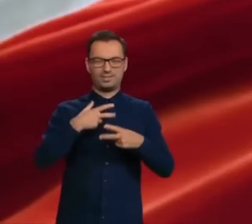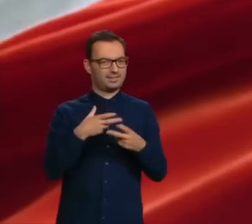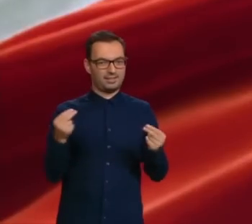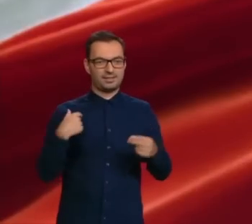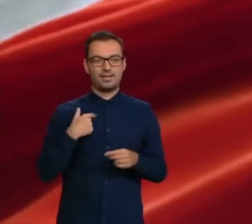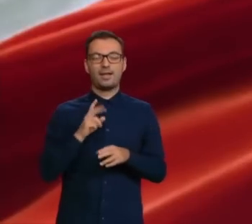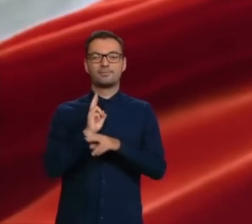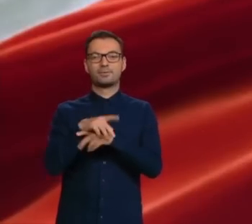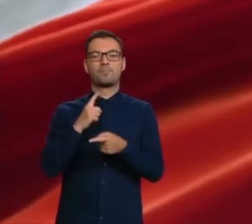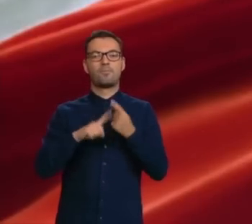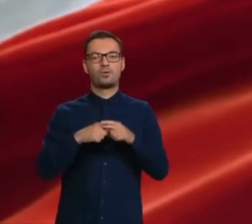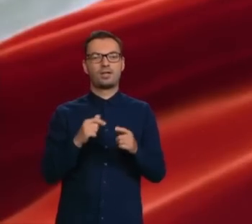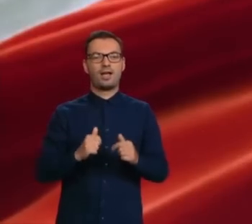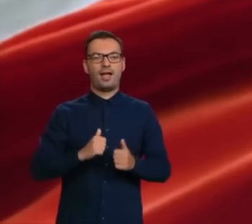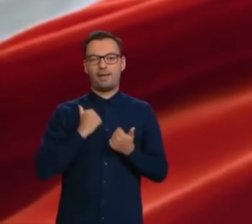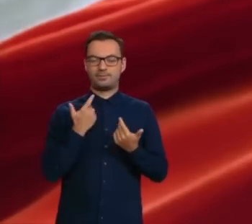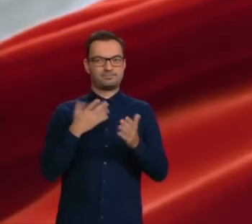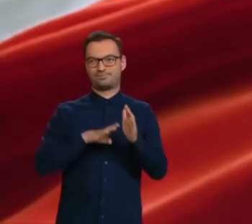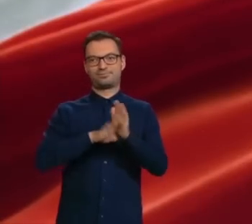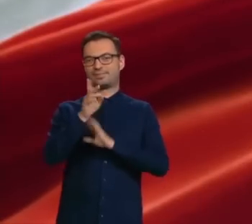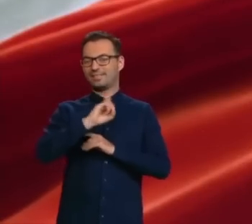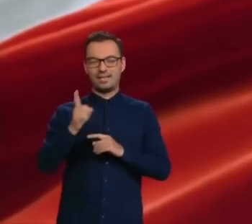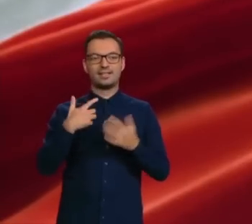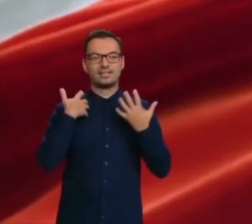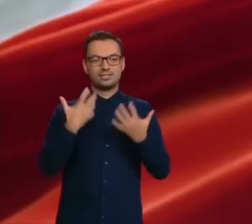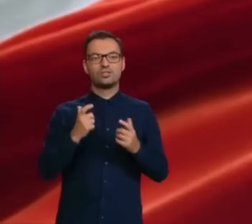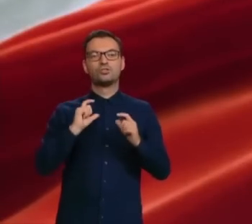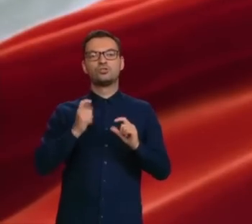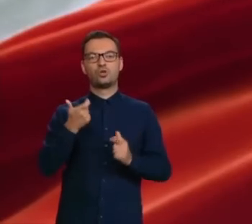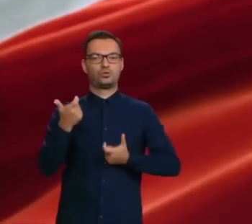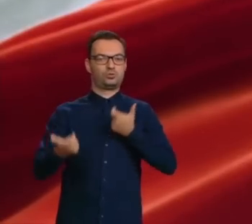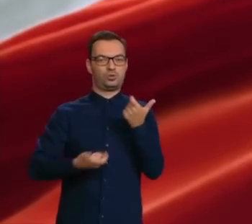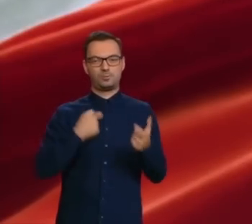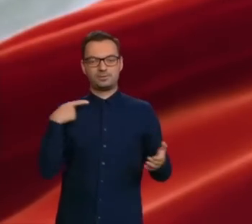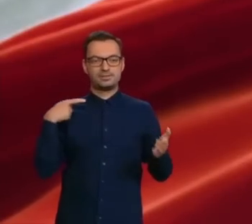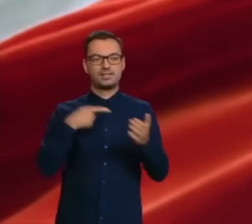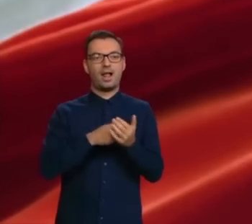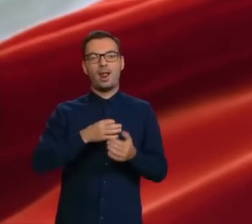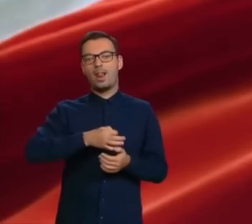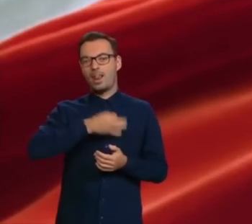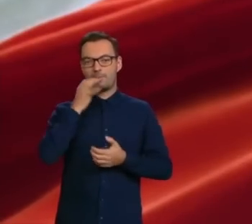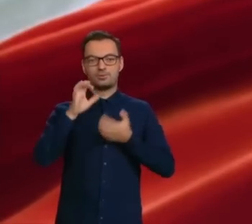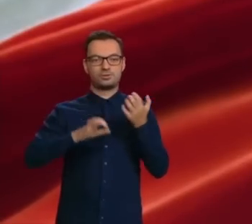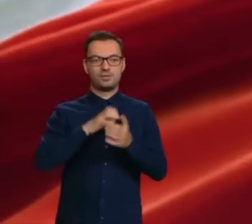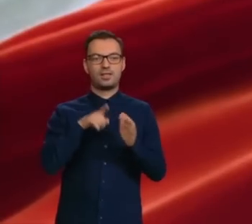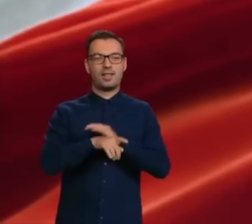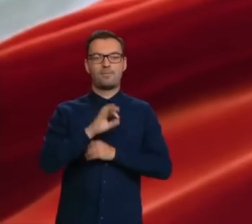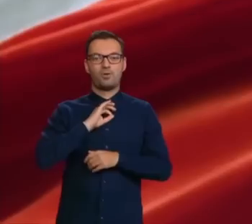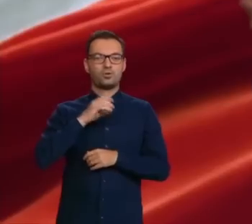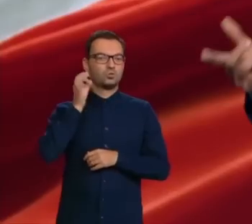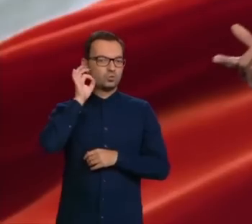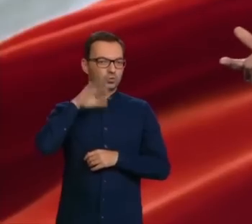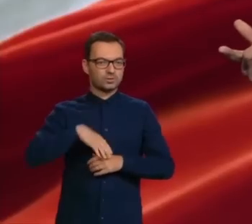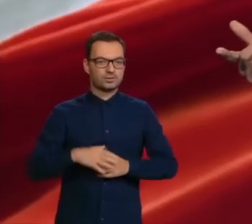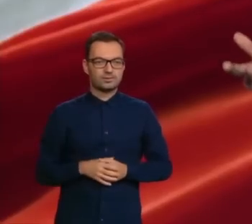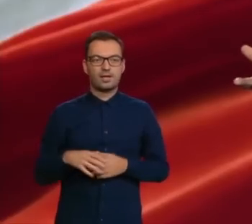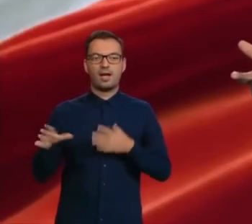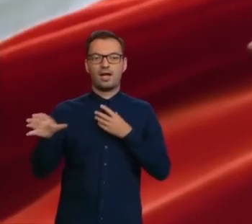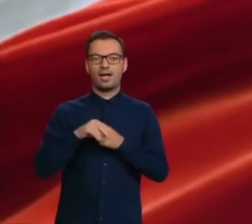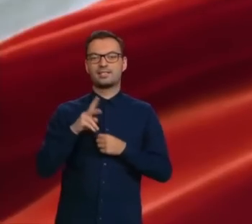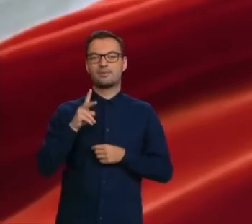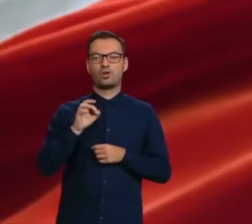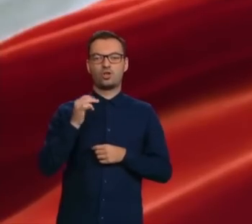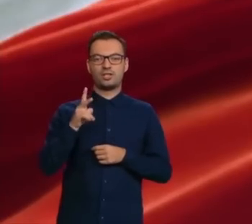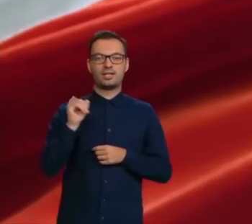poszedłem do polityki nie po to, żeby kimś zostać, ale po to, żeby coś zrobić, żeby zrobić lepszy świat dla moich córek. Z Władkiem